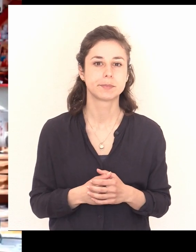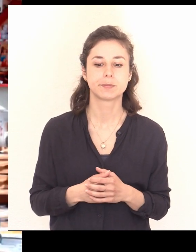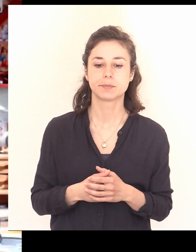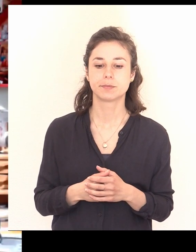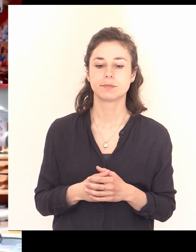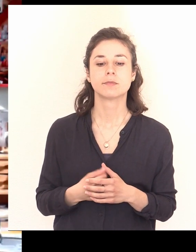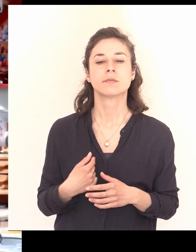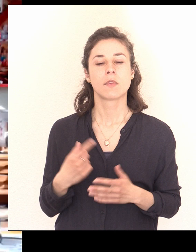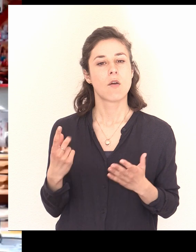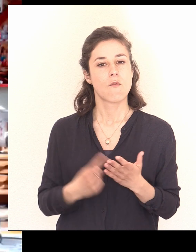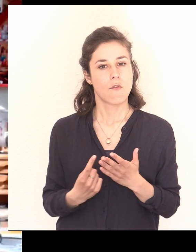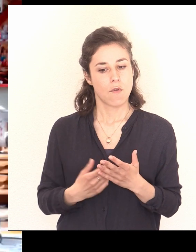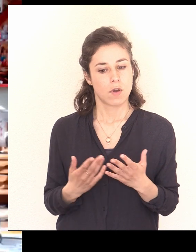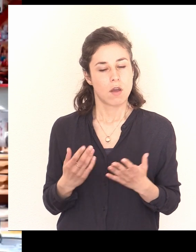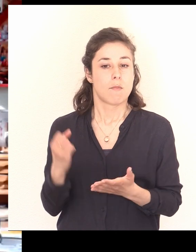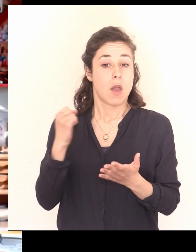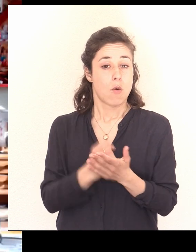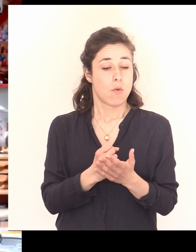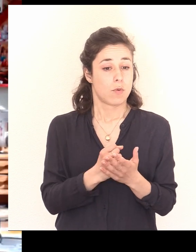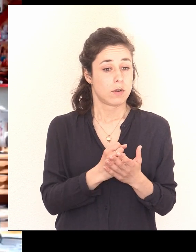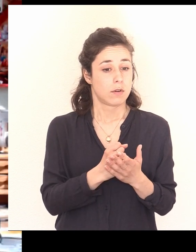Ich fordere, dass in den Behörden